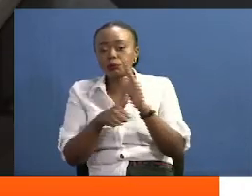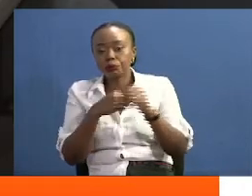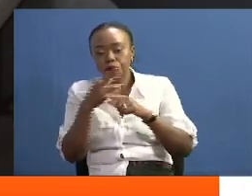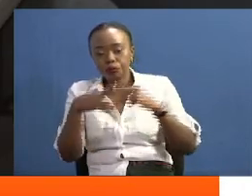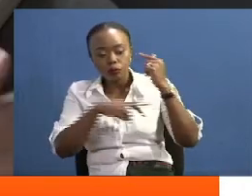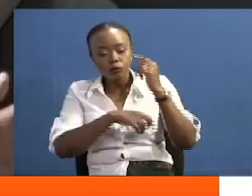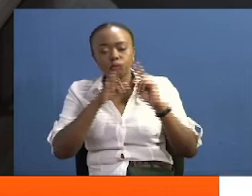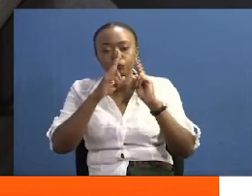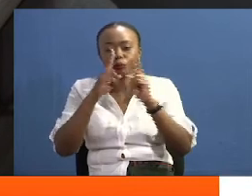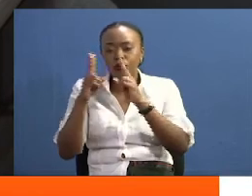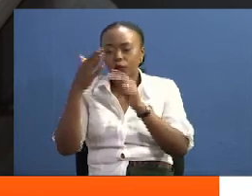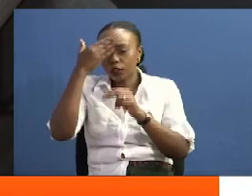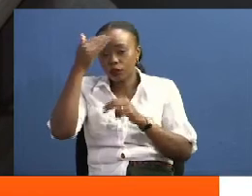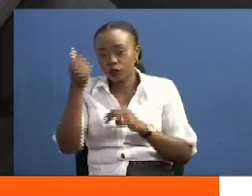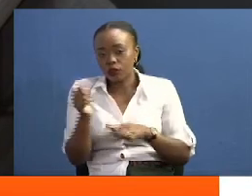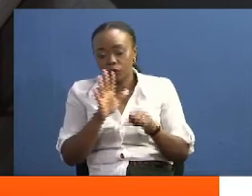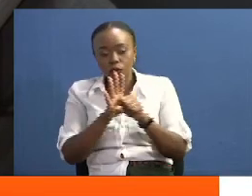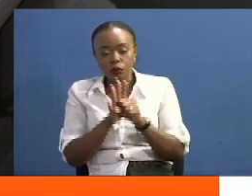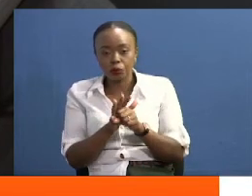bunduki ikiwe kitu ya sahau.